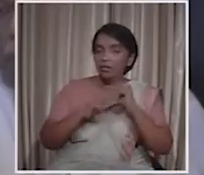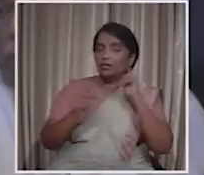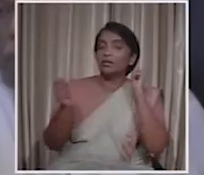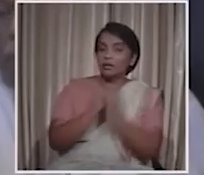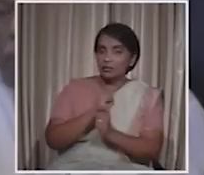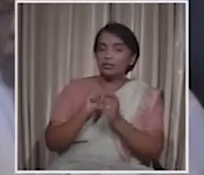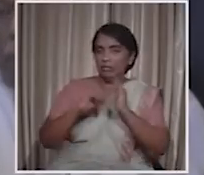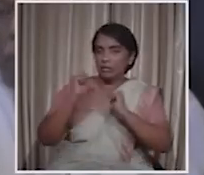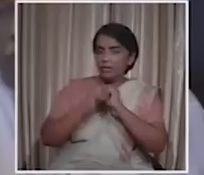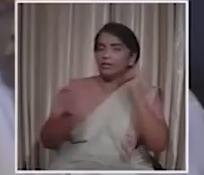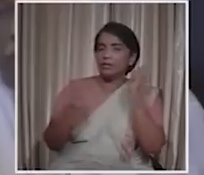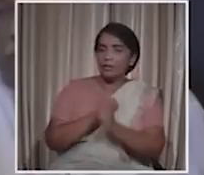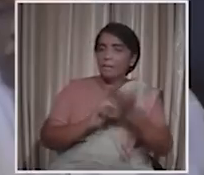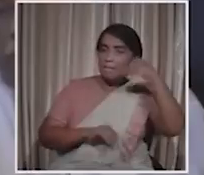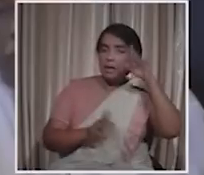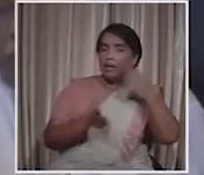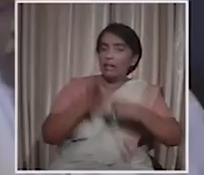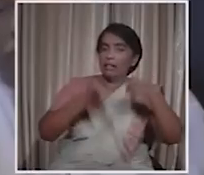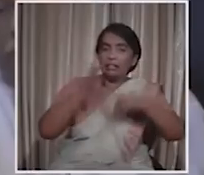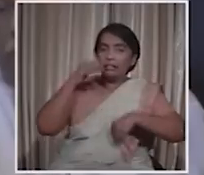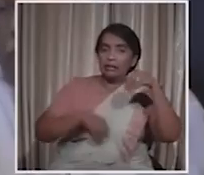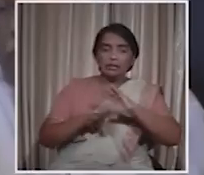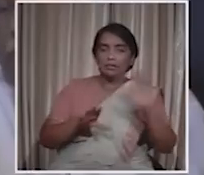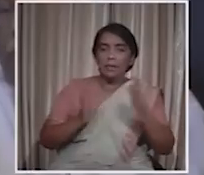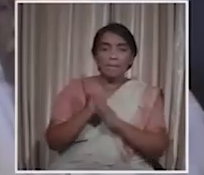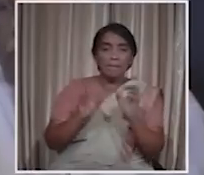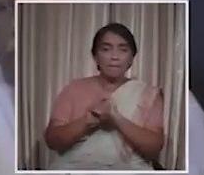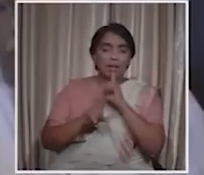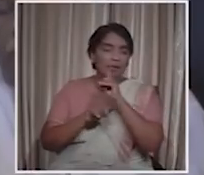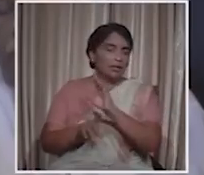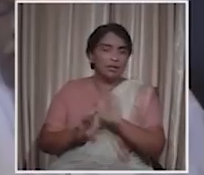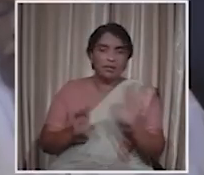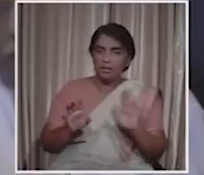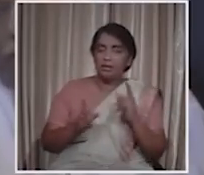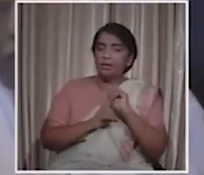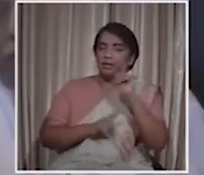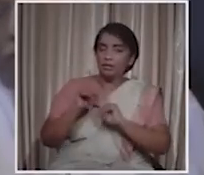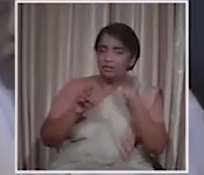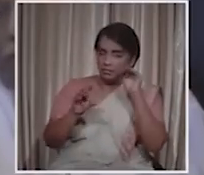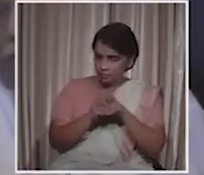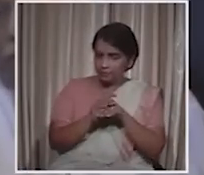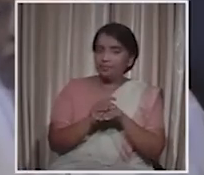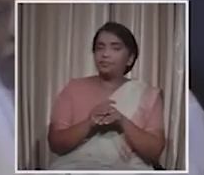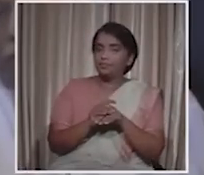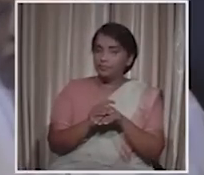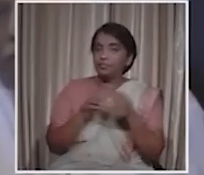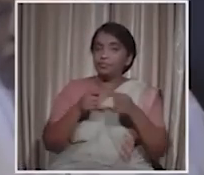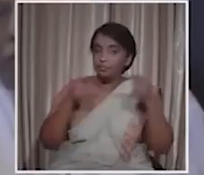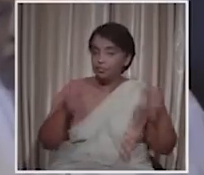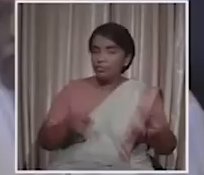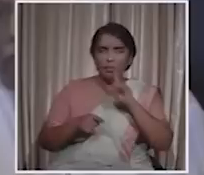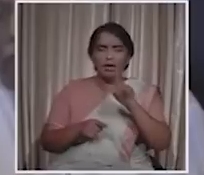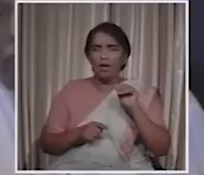සිස්ටම් චේන්ජ්. පරණ දේශපාලනය කරන්න නෙමෙයි, මාධ්‍යට යන්න නෙමෙයි. පාර්ලිමේන්තුවේ විපක්ෂය කියන්නේ